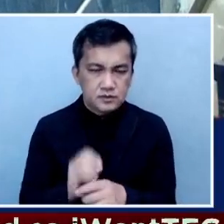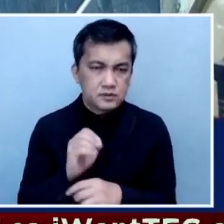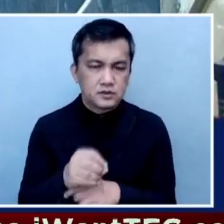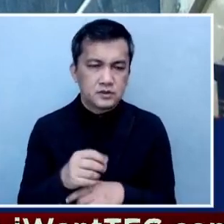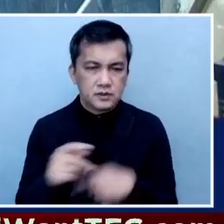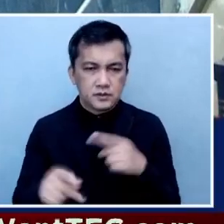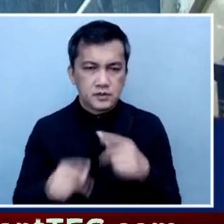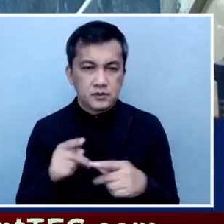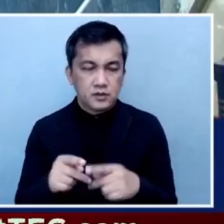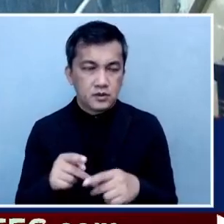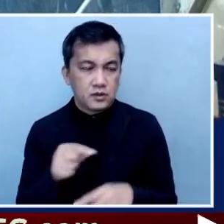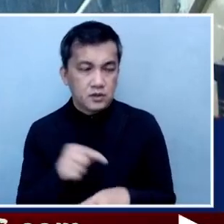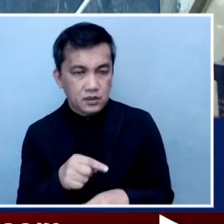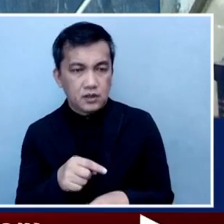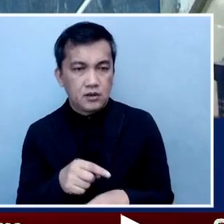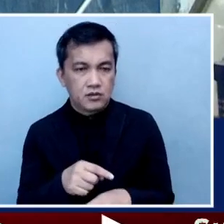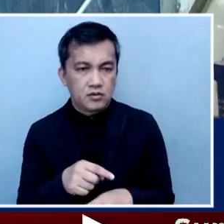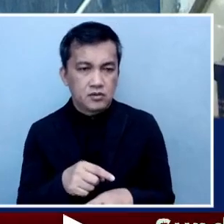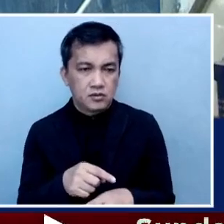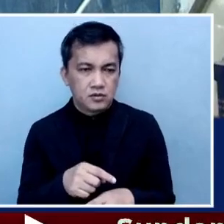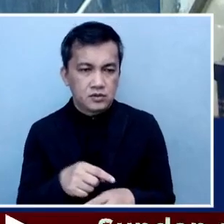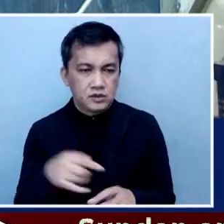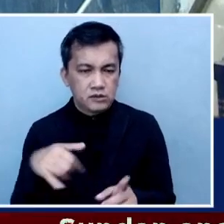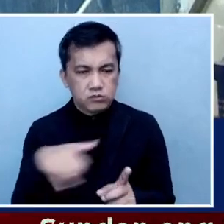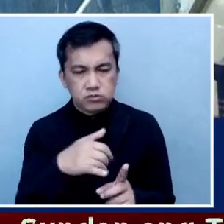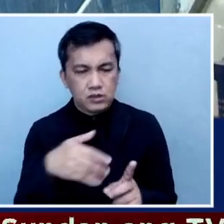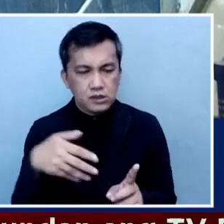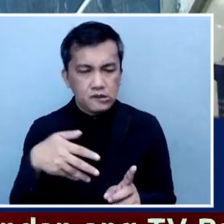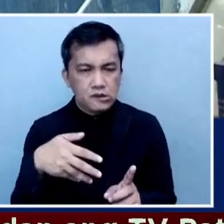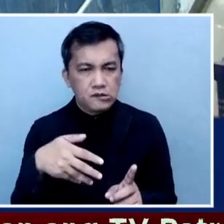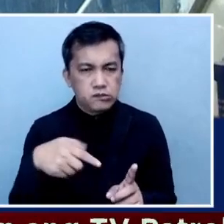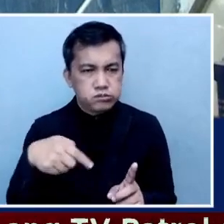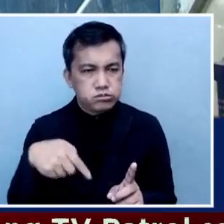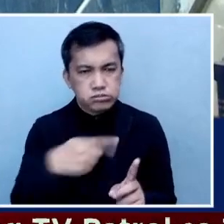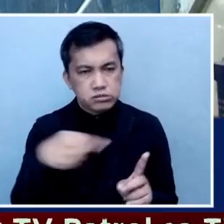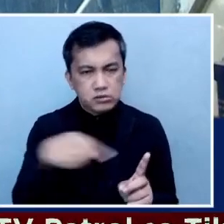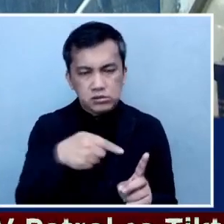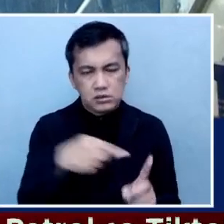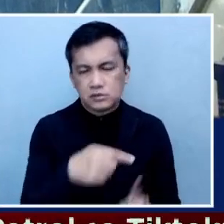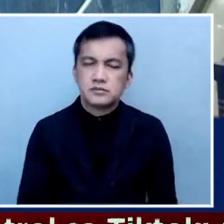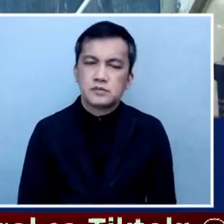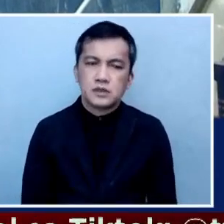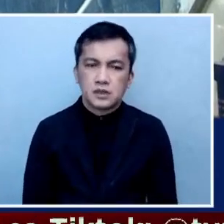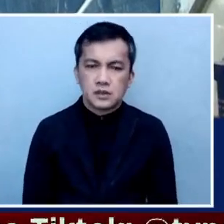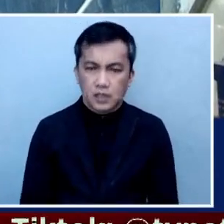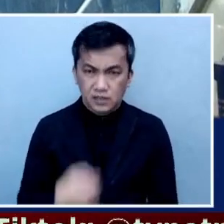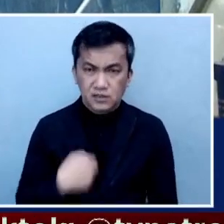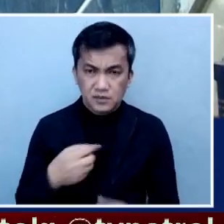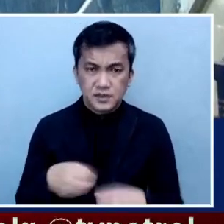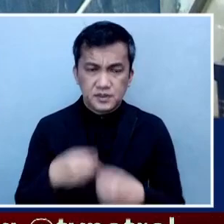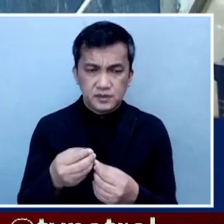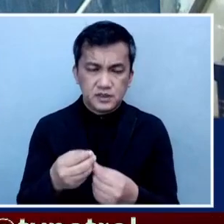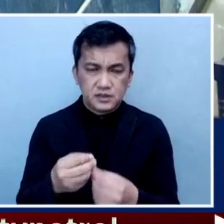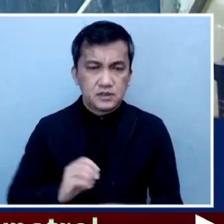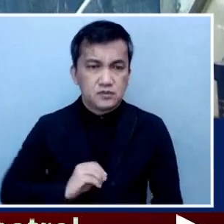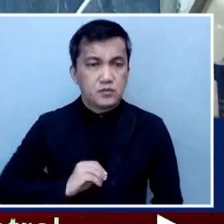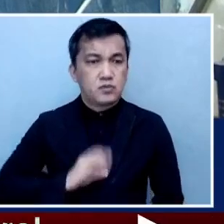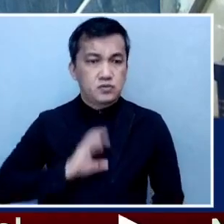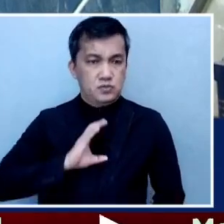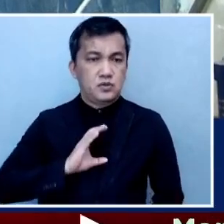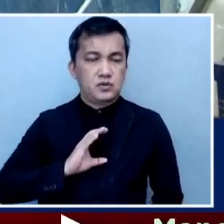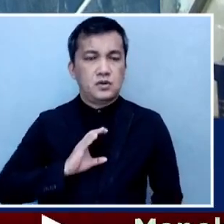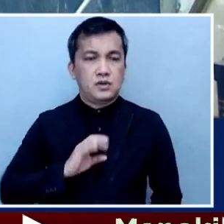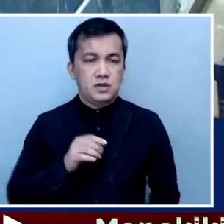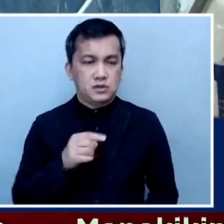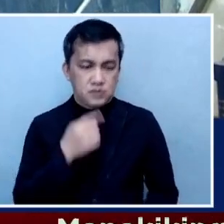na ano yung siyang bulihin. Kaya lang, binibigyan ko pa rin siya ng lakas ang loob.